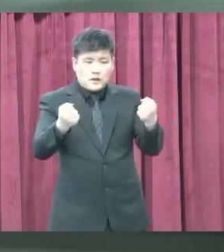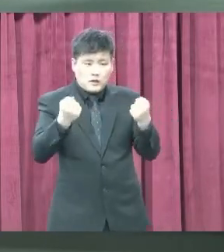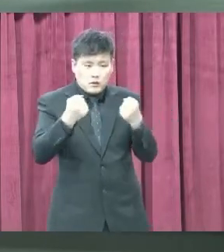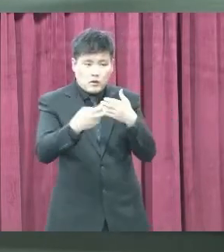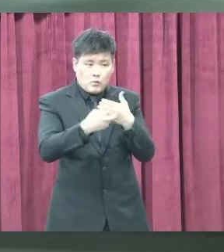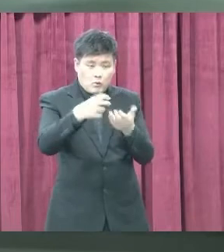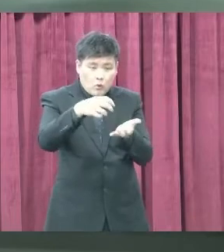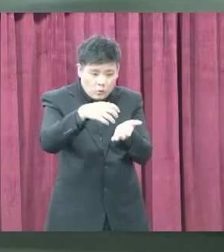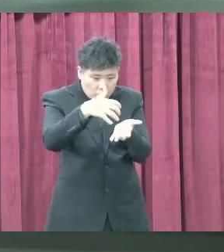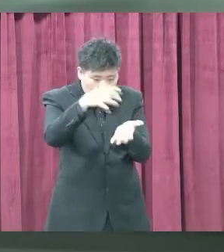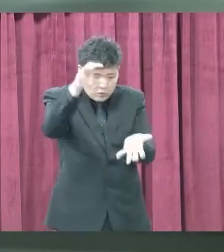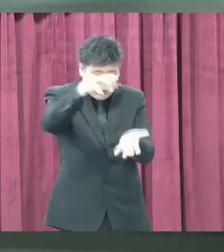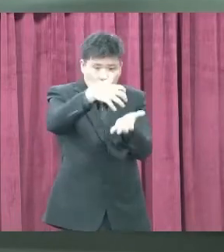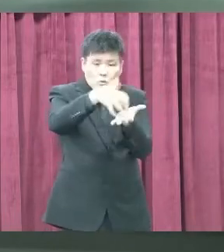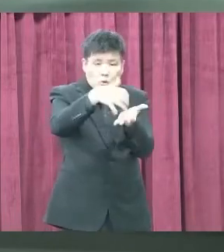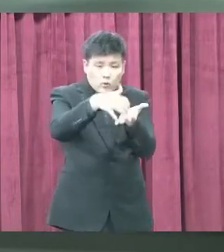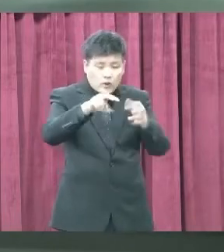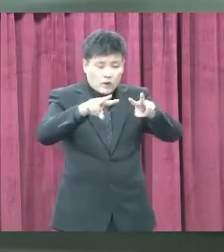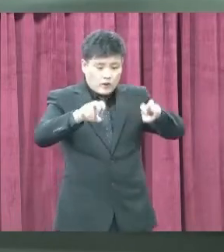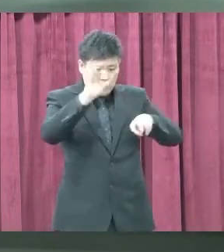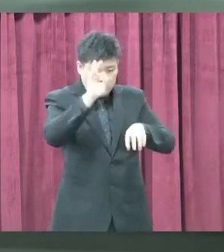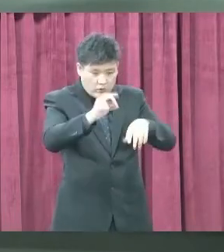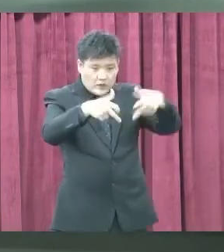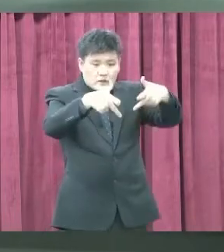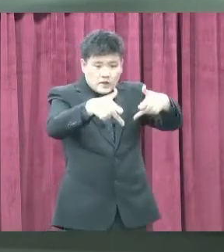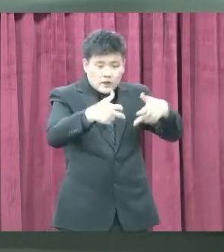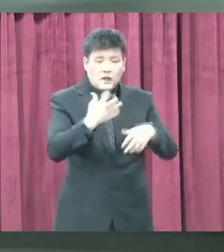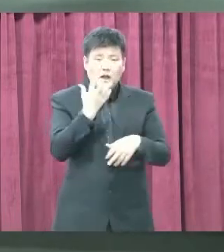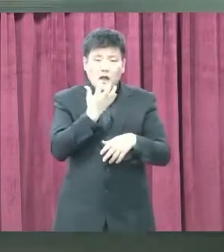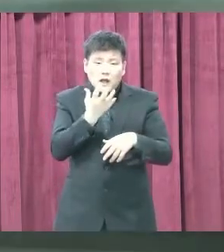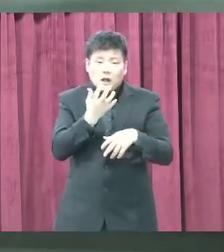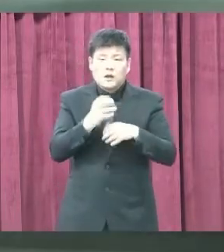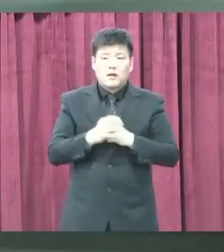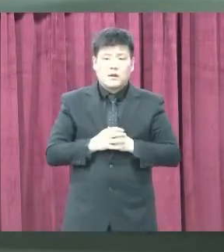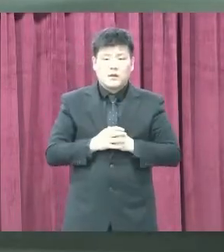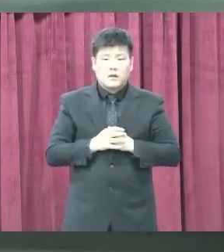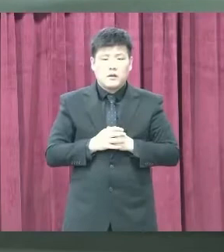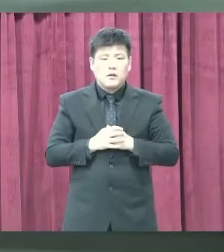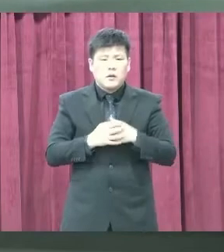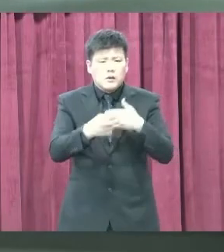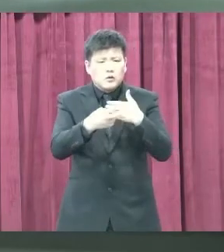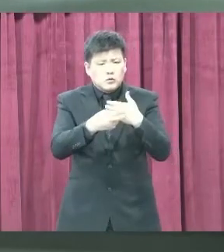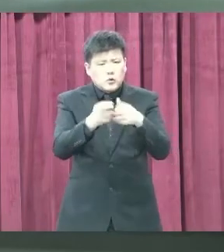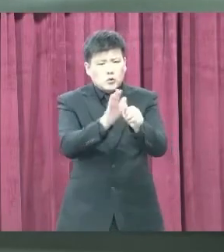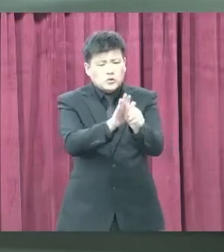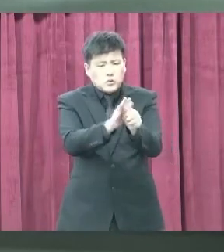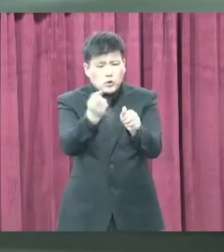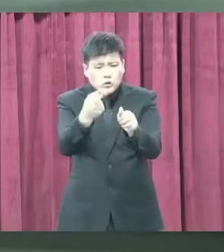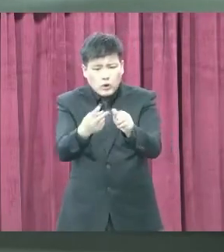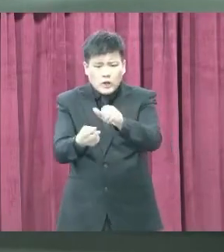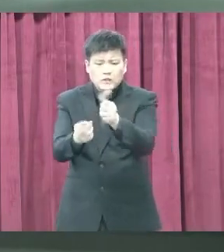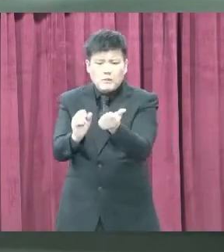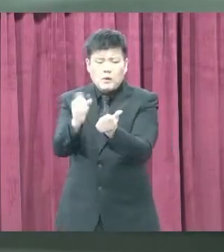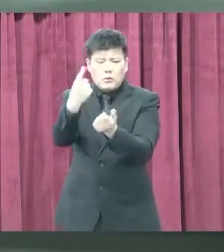들여다보기이고 세부 제목은 장애인 및 비장애인의 질환과 의료 이용 사망 원인에 대해서